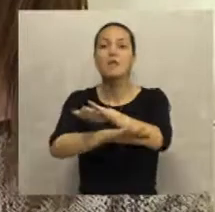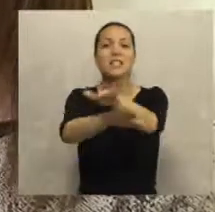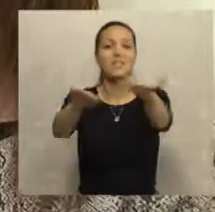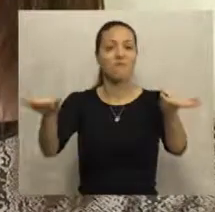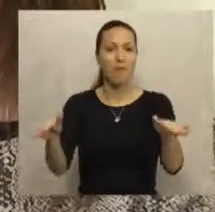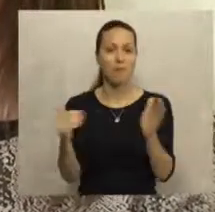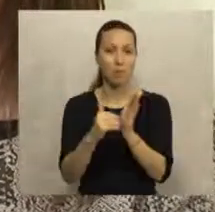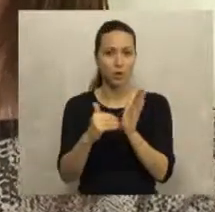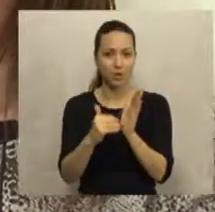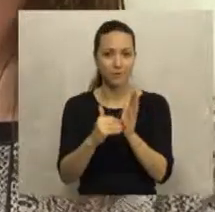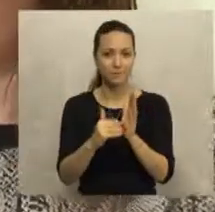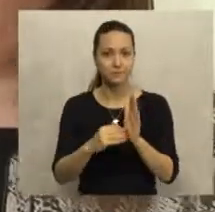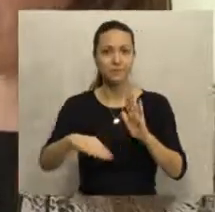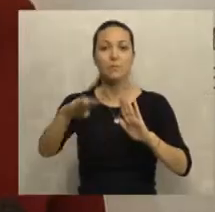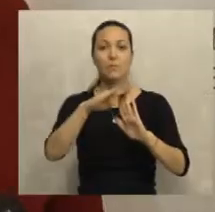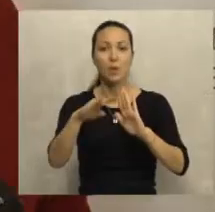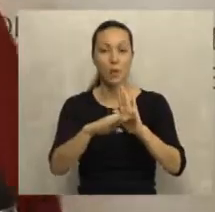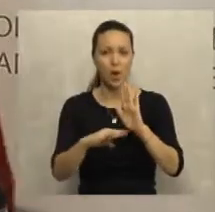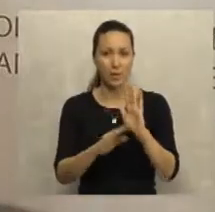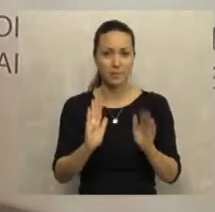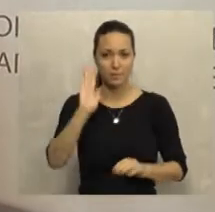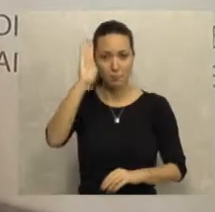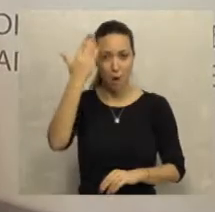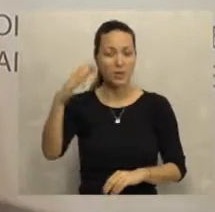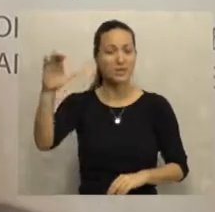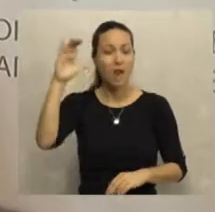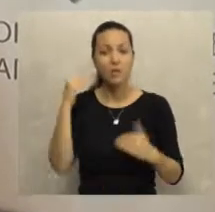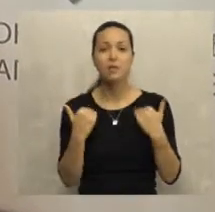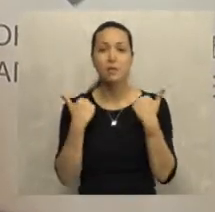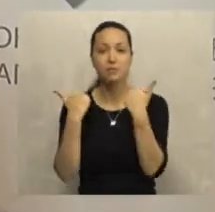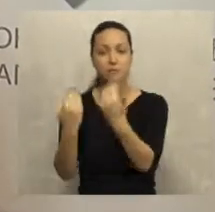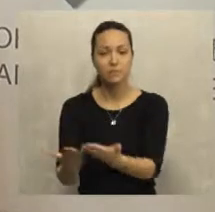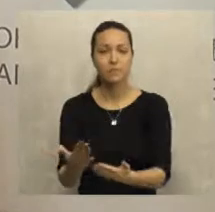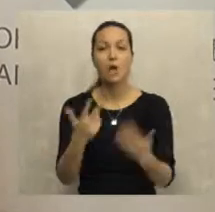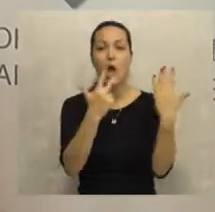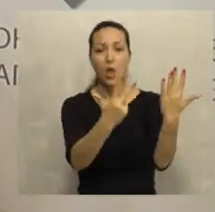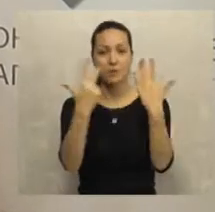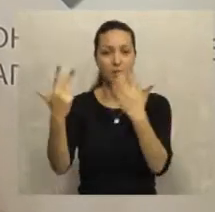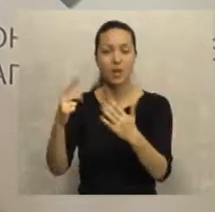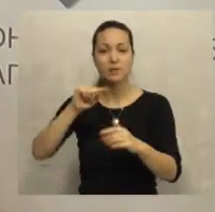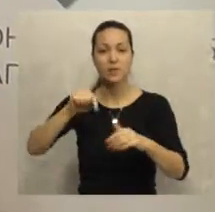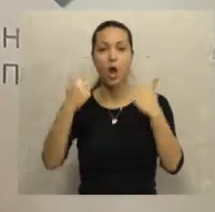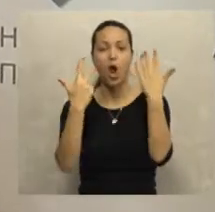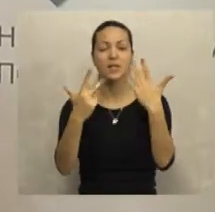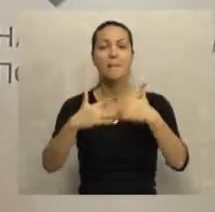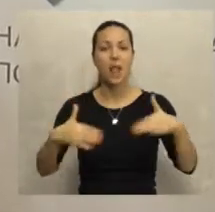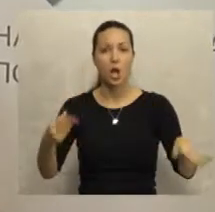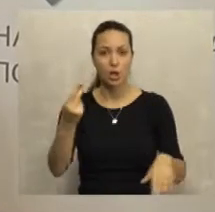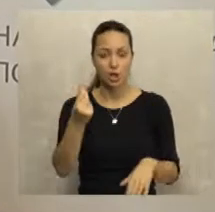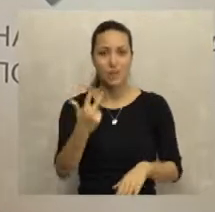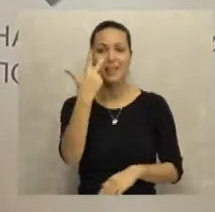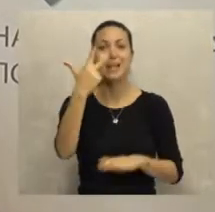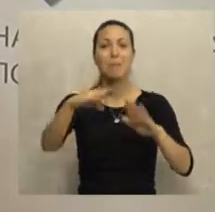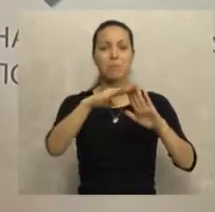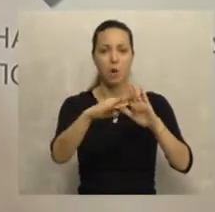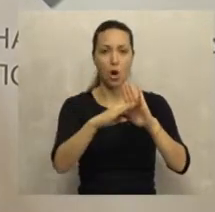zadovoljimo potrebe svih naših korisnika. Programa, znači pokrenske, ove godine pokrenske vade izdvojila 88,8 miliona